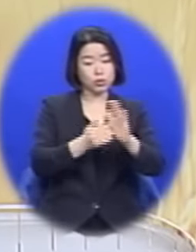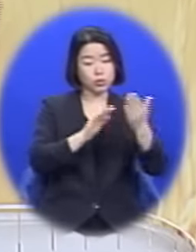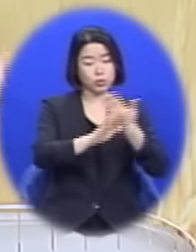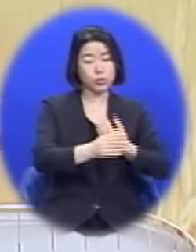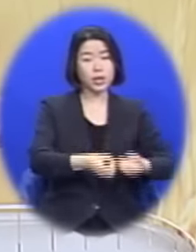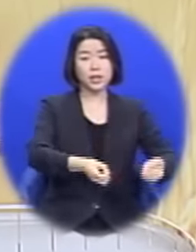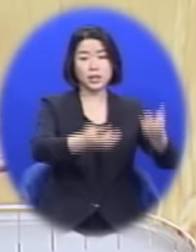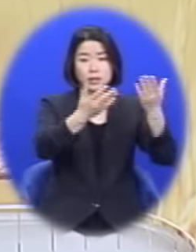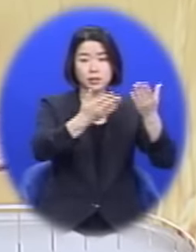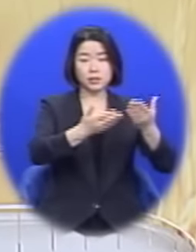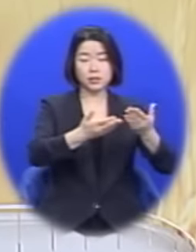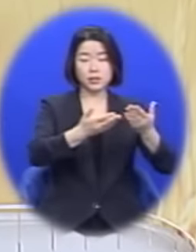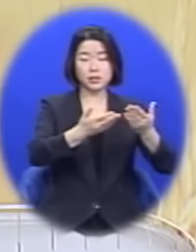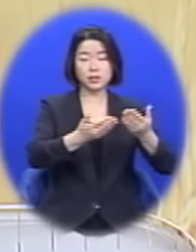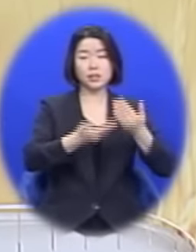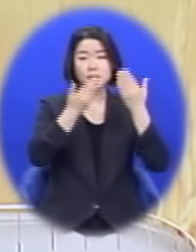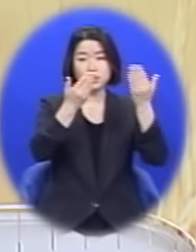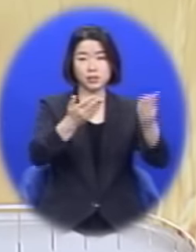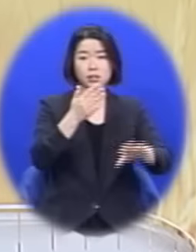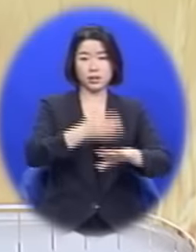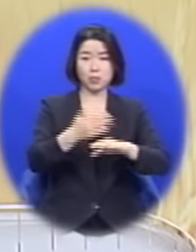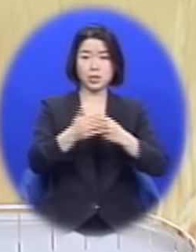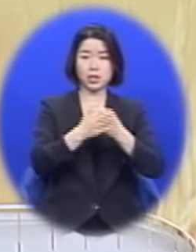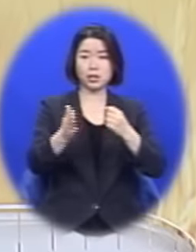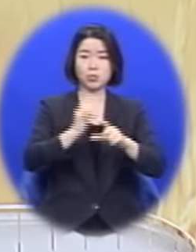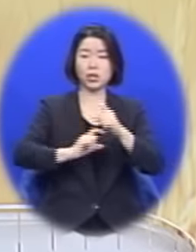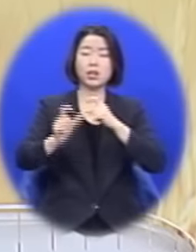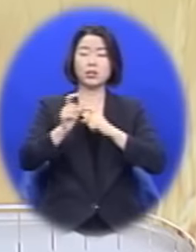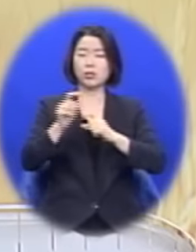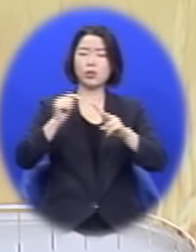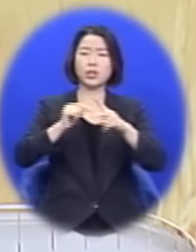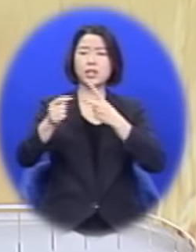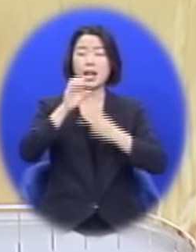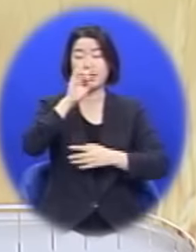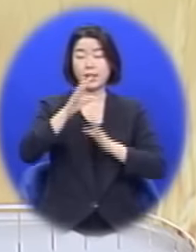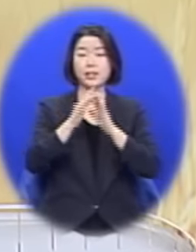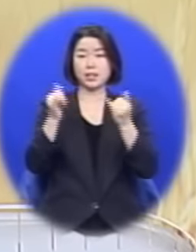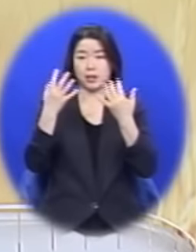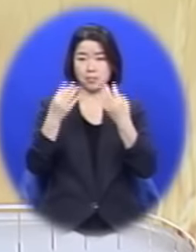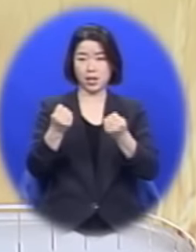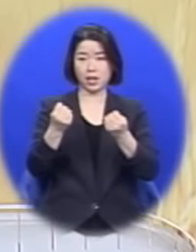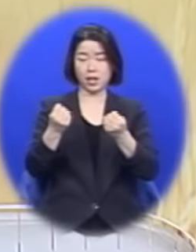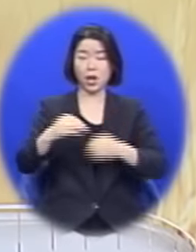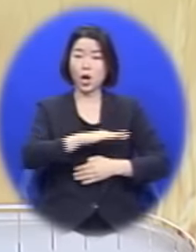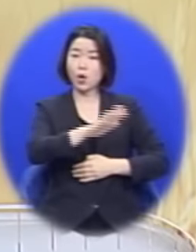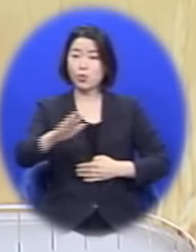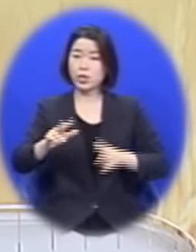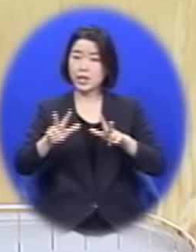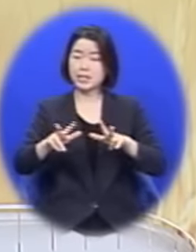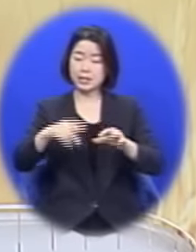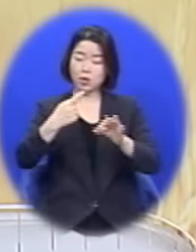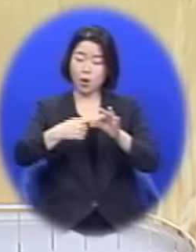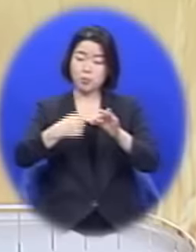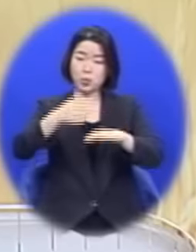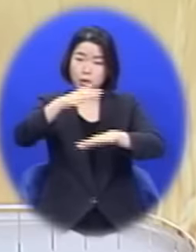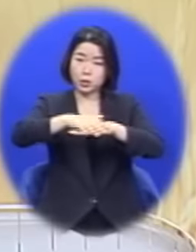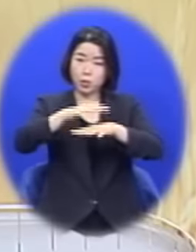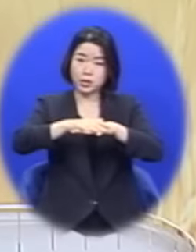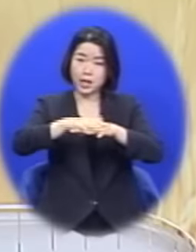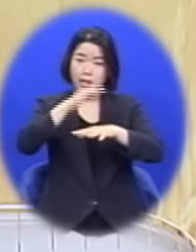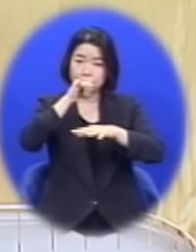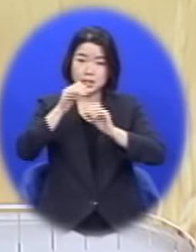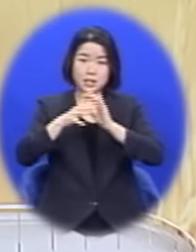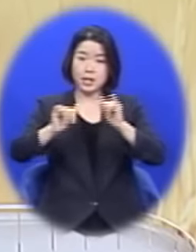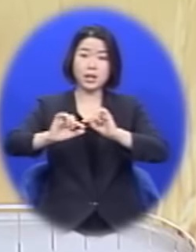더 이해가 안 되는 분들이 있으십니다. 우리가 보리 농사 짓는 거 아니잖아요. 그런데 왜 우리가 맥주